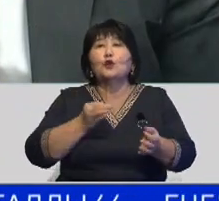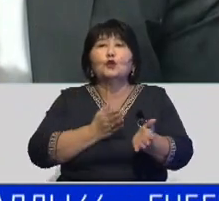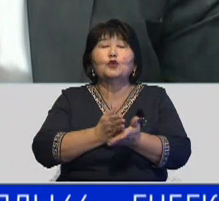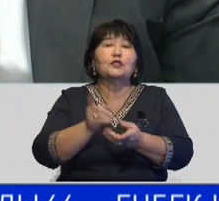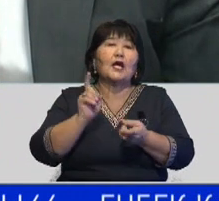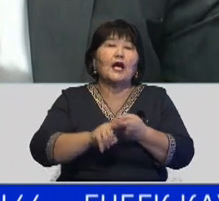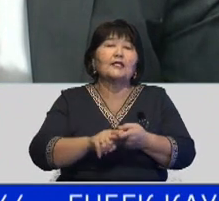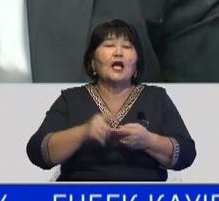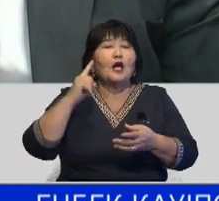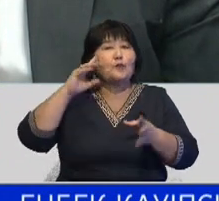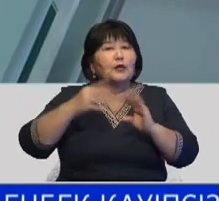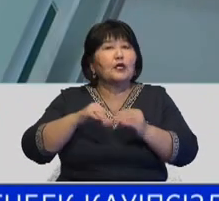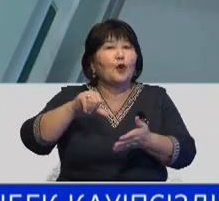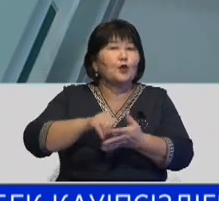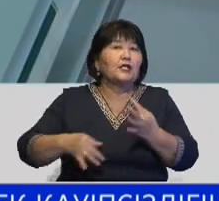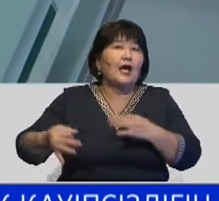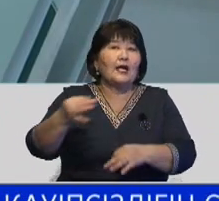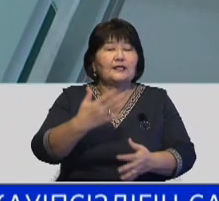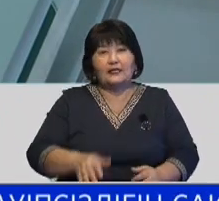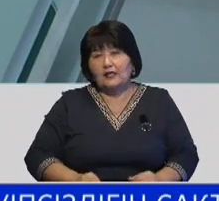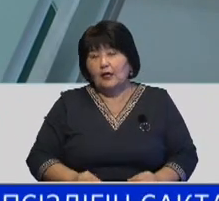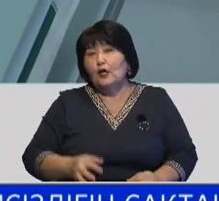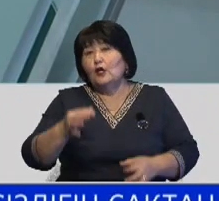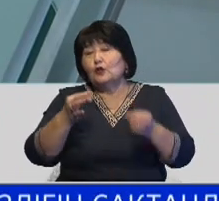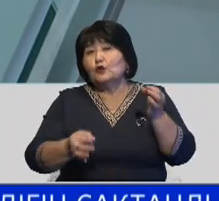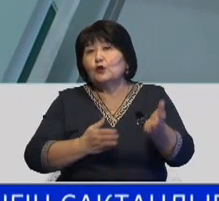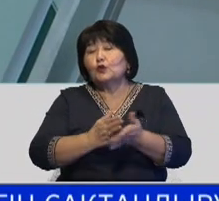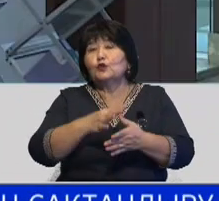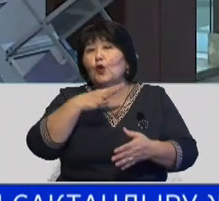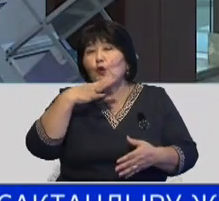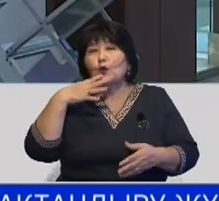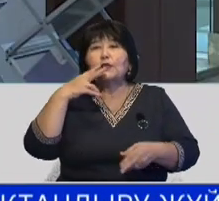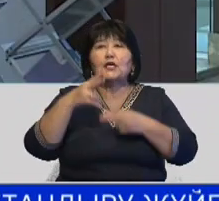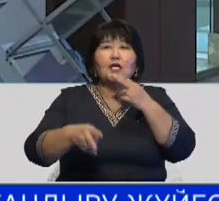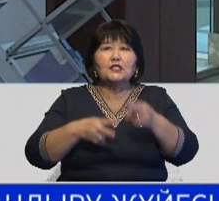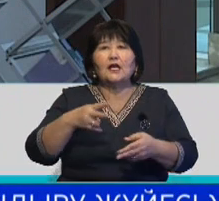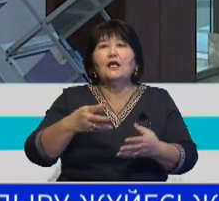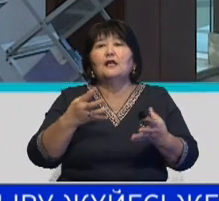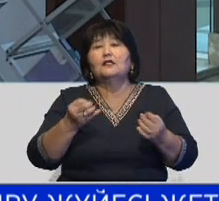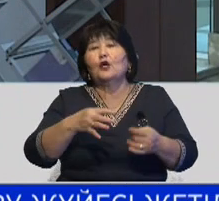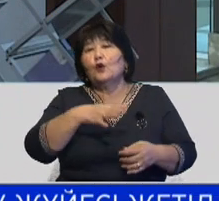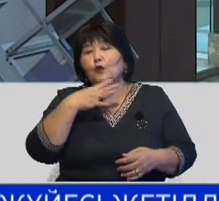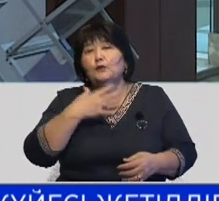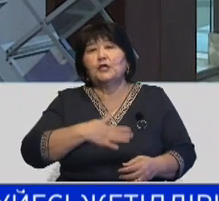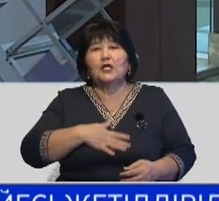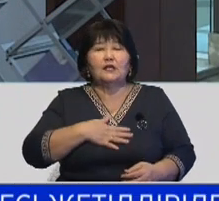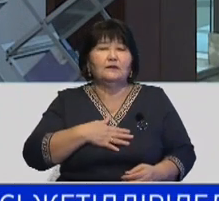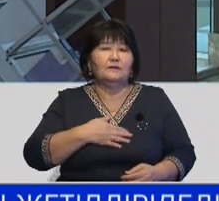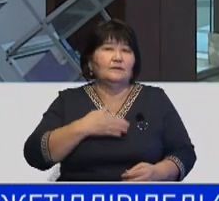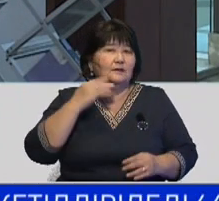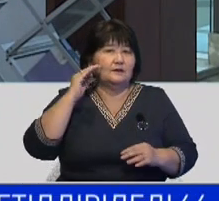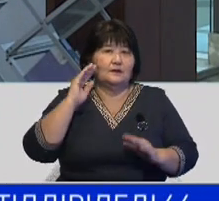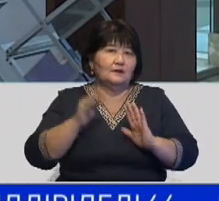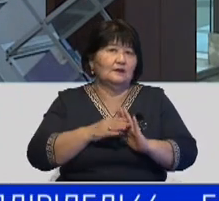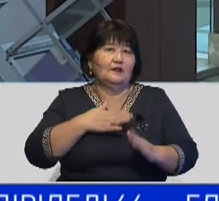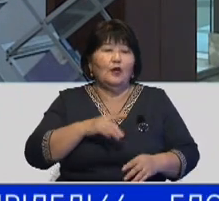қатысты пікірлер ортаға салынды. Сот жүйесіне көптеген шағым, көптеген жаңағы көңіл толмаушылық бар ғой енді. Енді